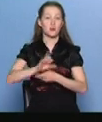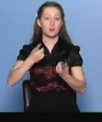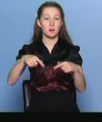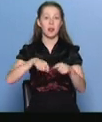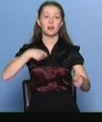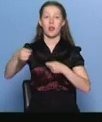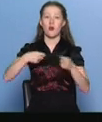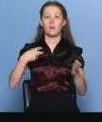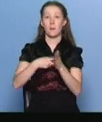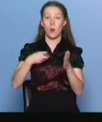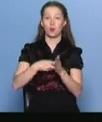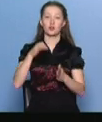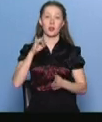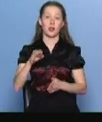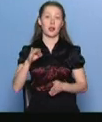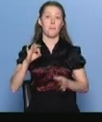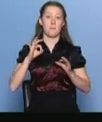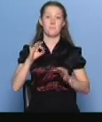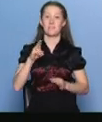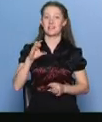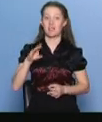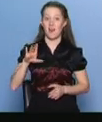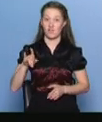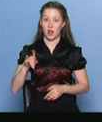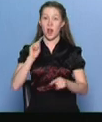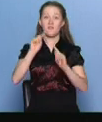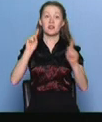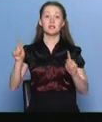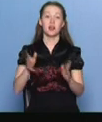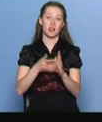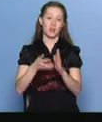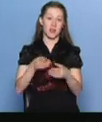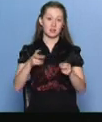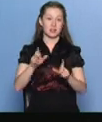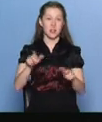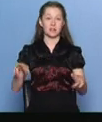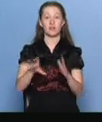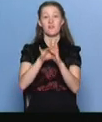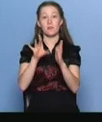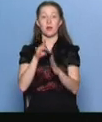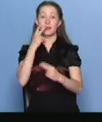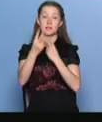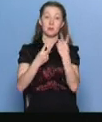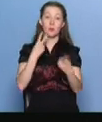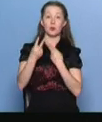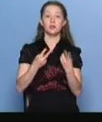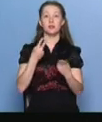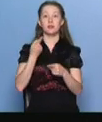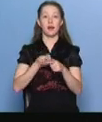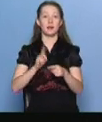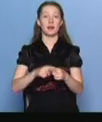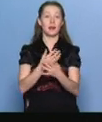торговли, почты и даже службы судебных приставов. Везде дефицит специалистов. Выбирают и присматриваются, как и положено на ярмарке,